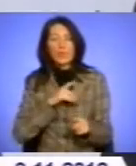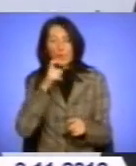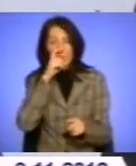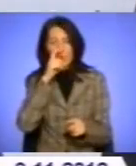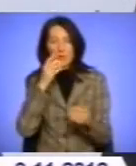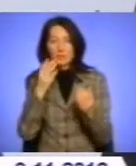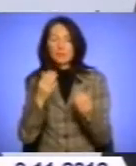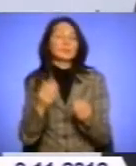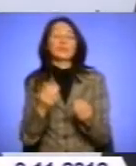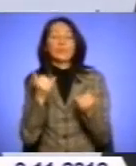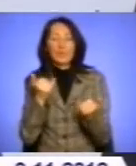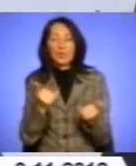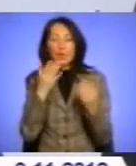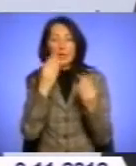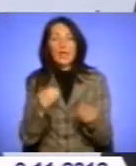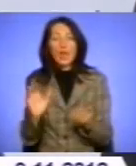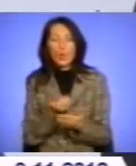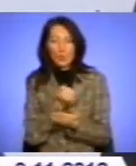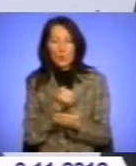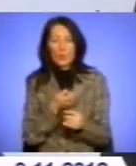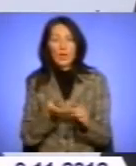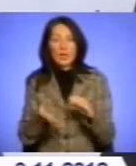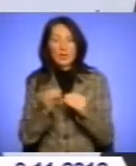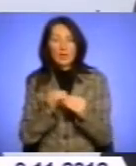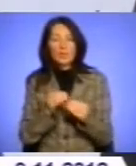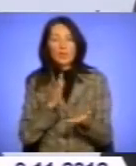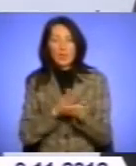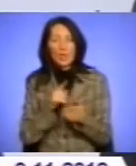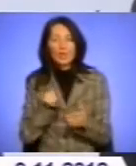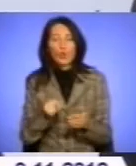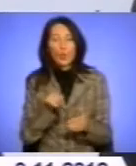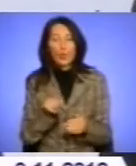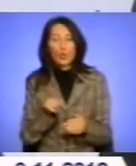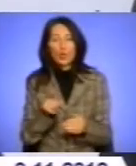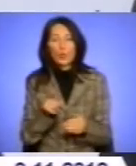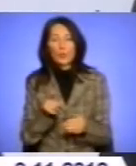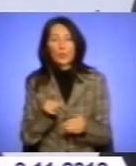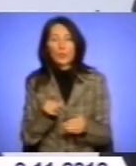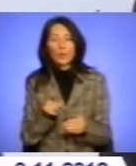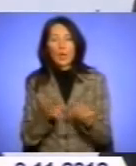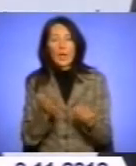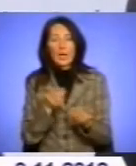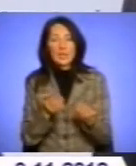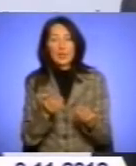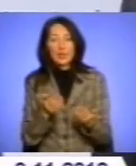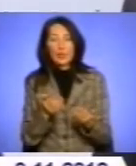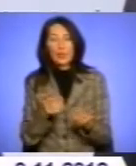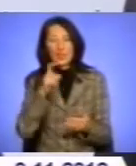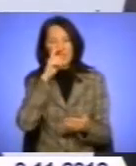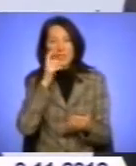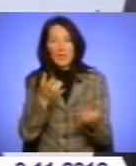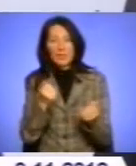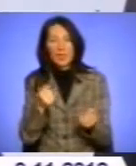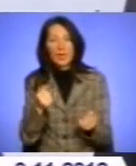кар'єри відбувався, і сьогодні день успіху. Результативність, хочеться сказати, є в тому, що якщо в квітні взяли